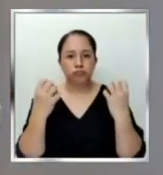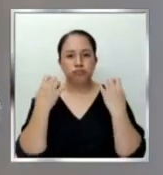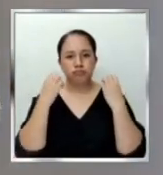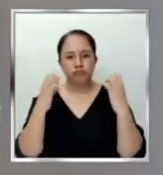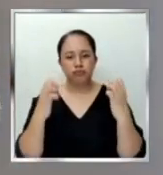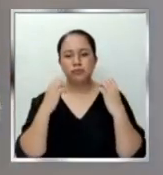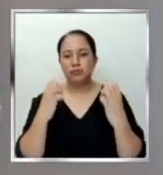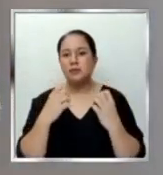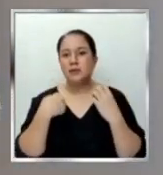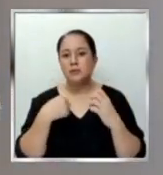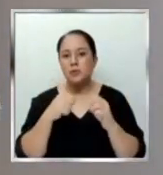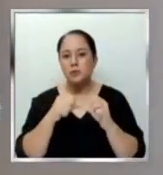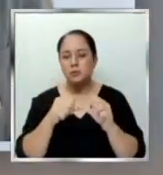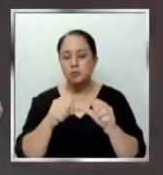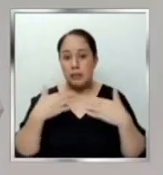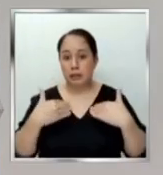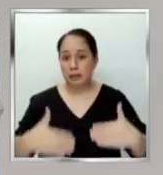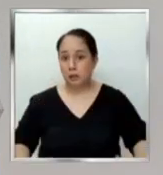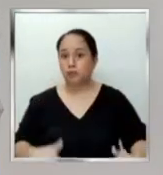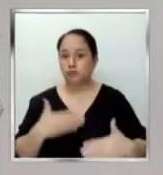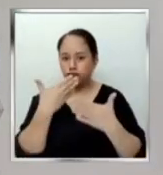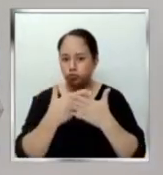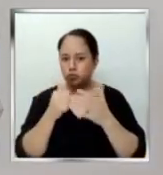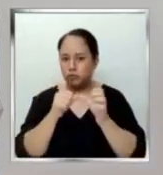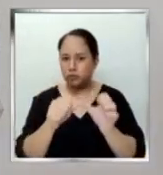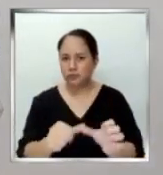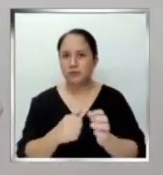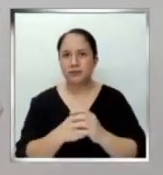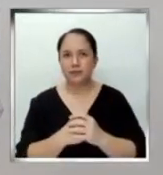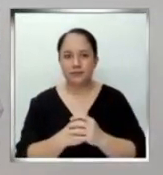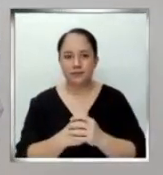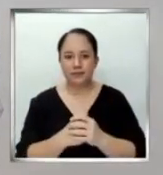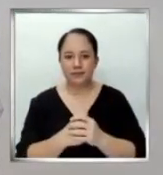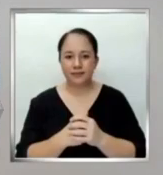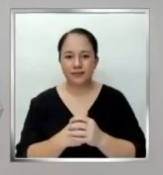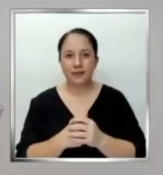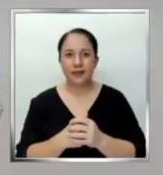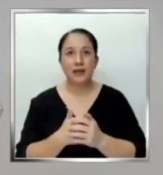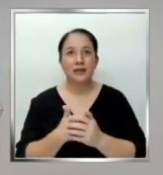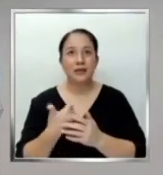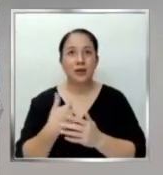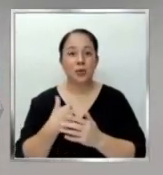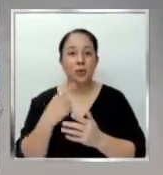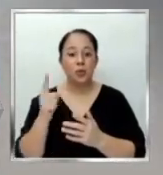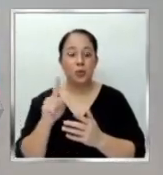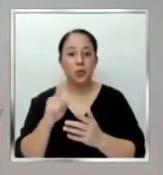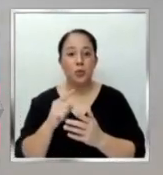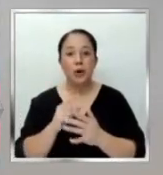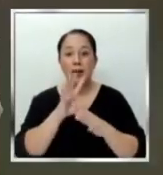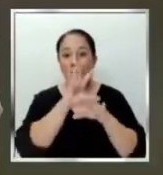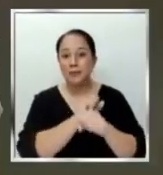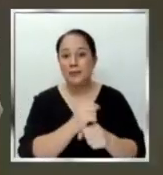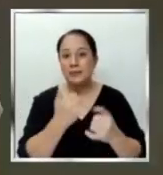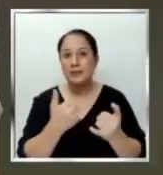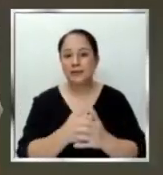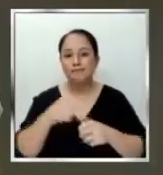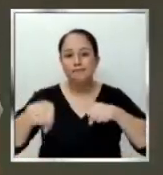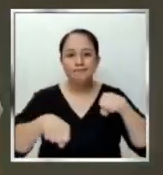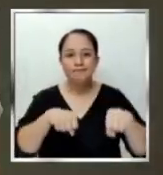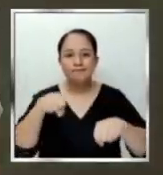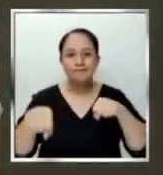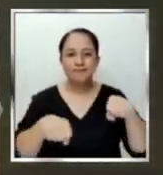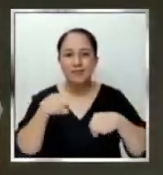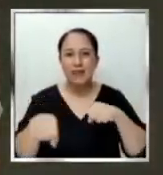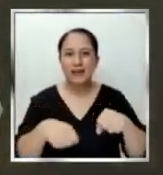magandang kondisyon ang kanyang katawan. Isang araw sa mga bagong hobby ni Miguel, ang biking, na bukod sa form